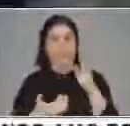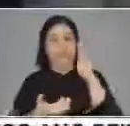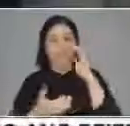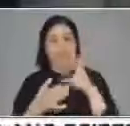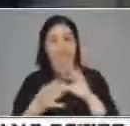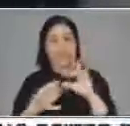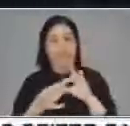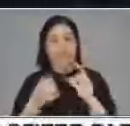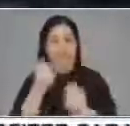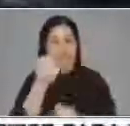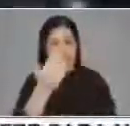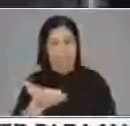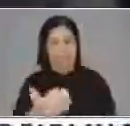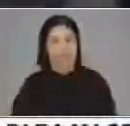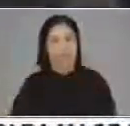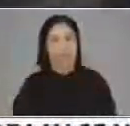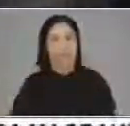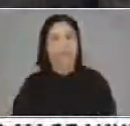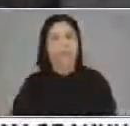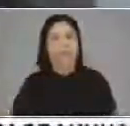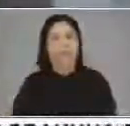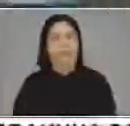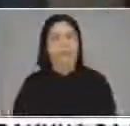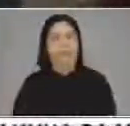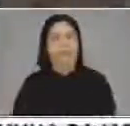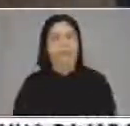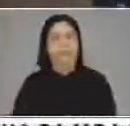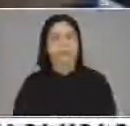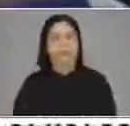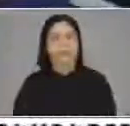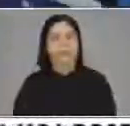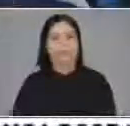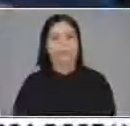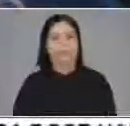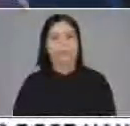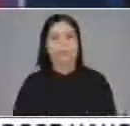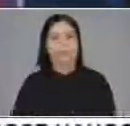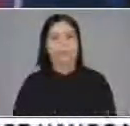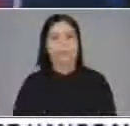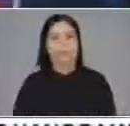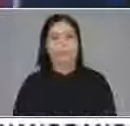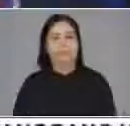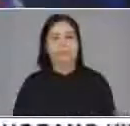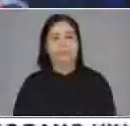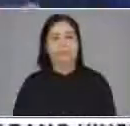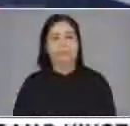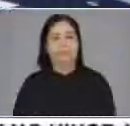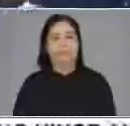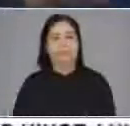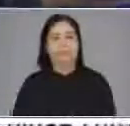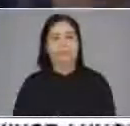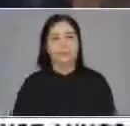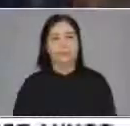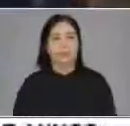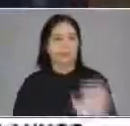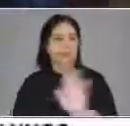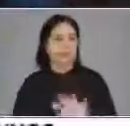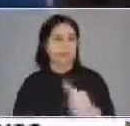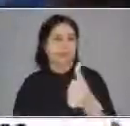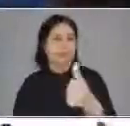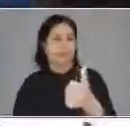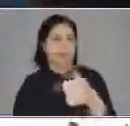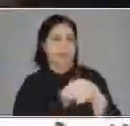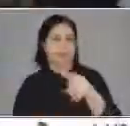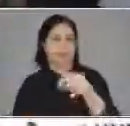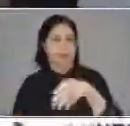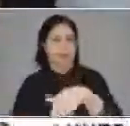ni na Vaccine Char Secretary Carlito Galvez Jr. at Russian Ambassador to the Philippines Marat Pavlov ang